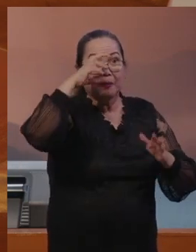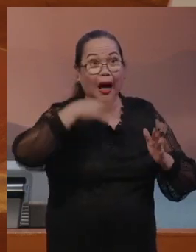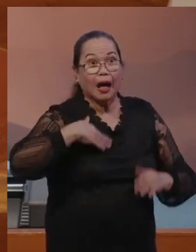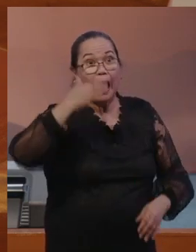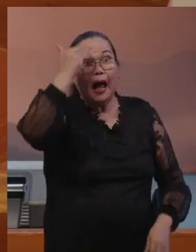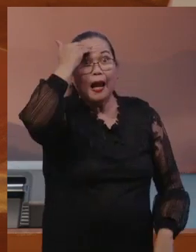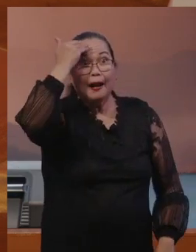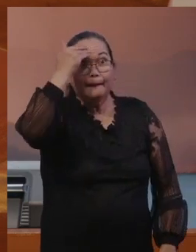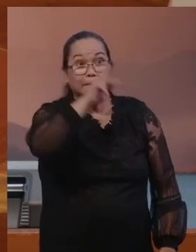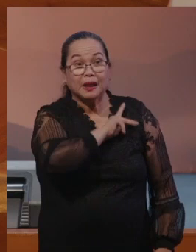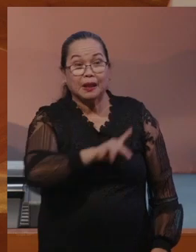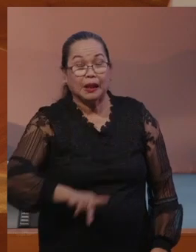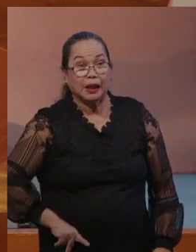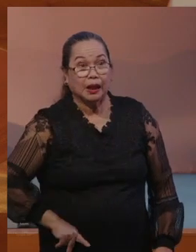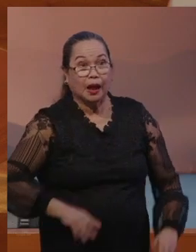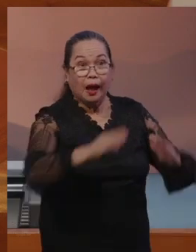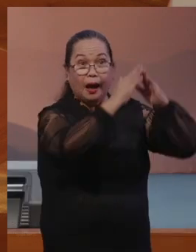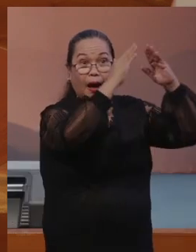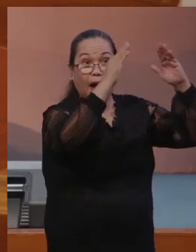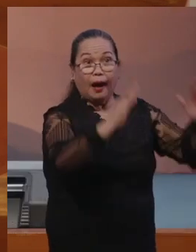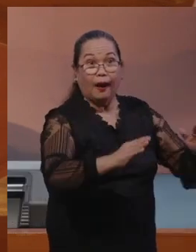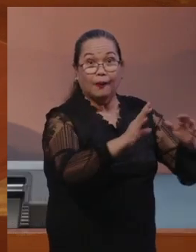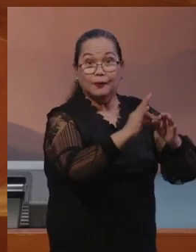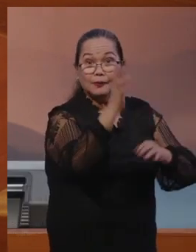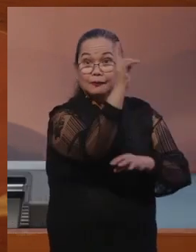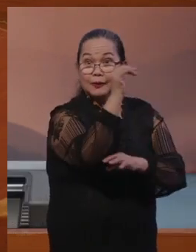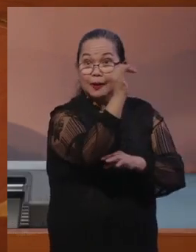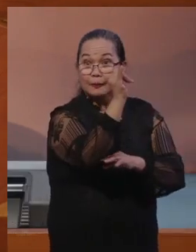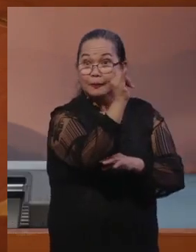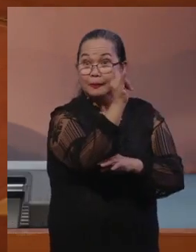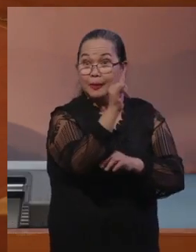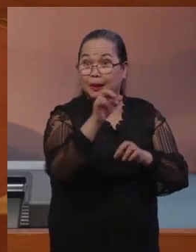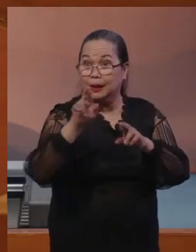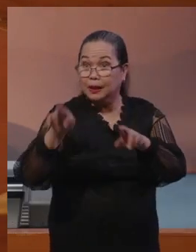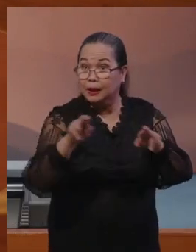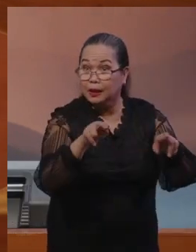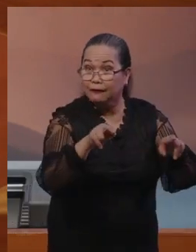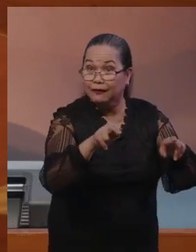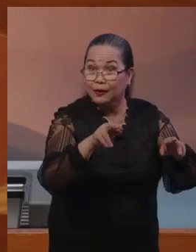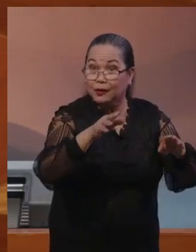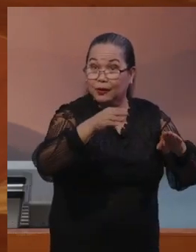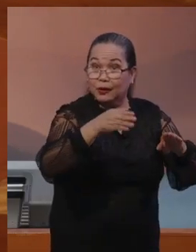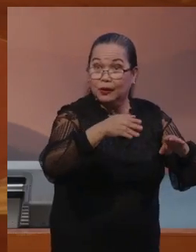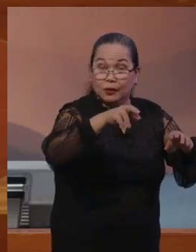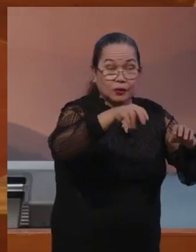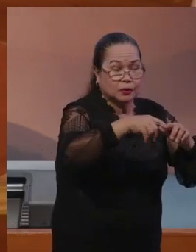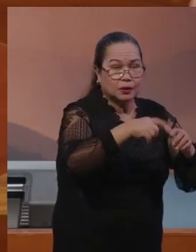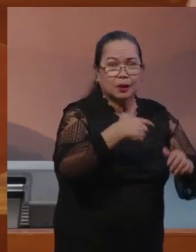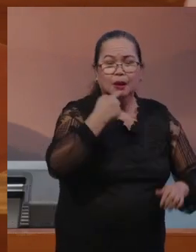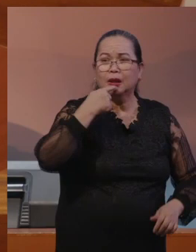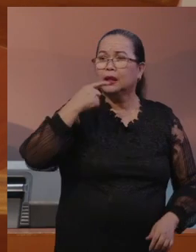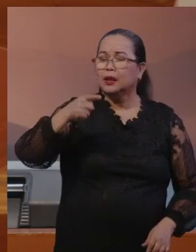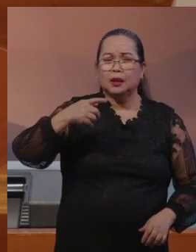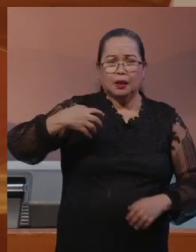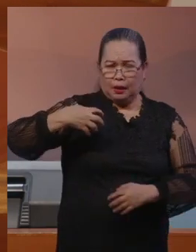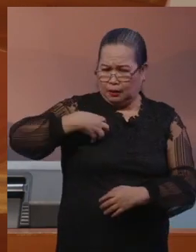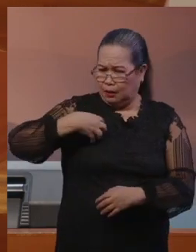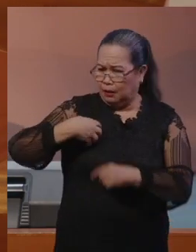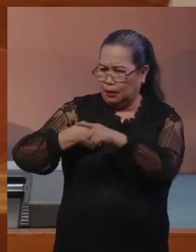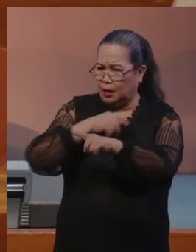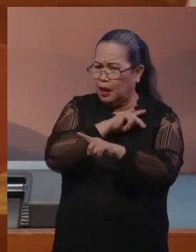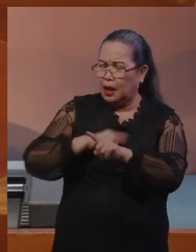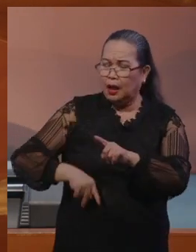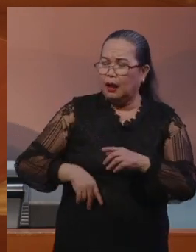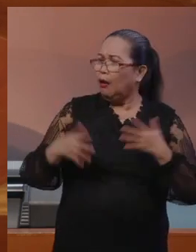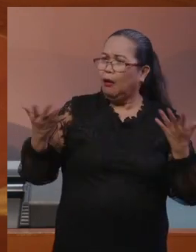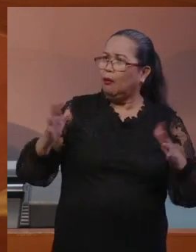And nandito yung bahay ni Rahab. Andito ang Jordan. Ang sabi niya dun sa mga pulis ng king, sabi niya, "Punta